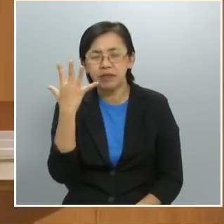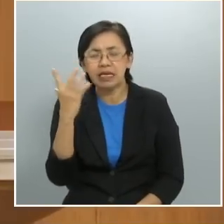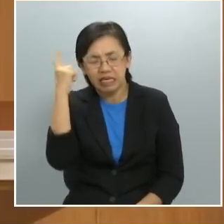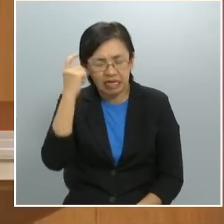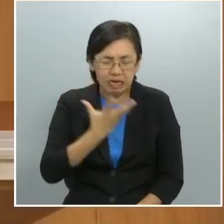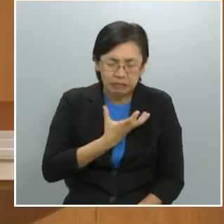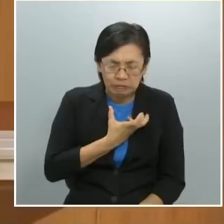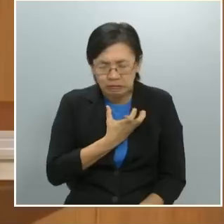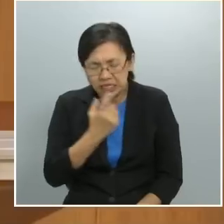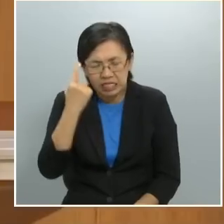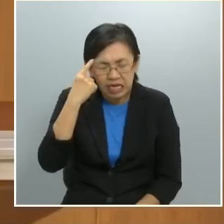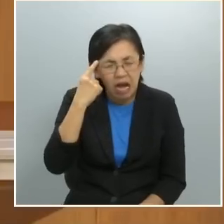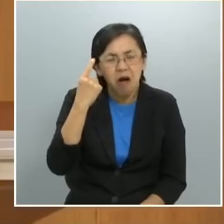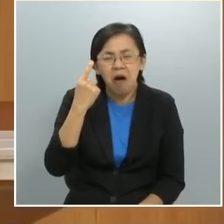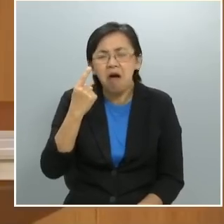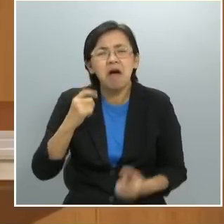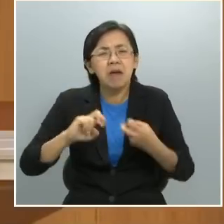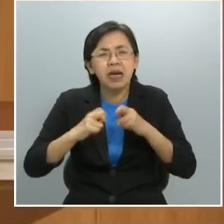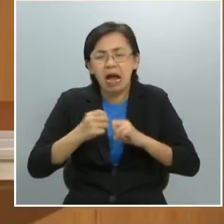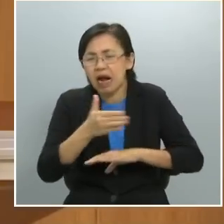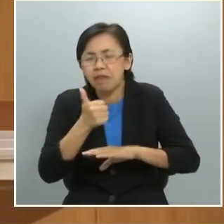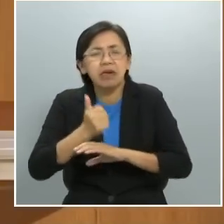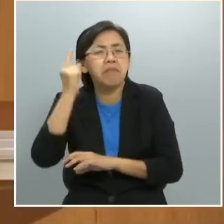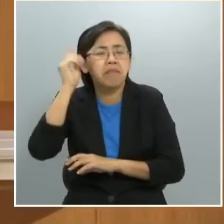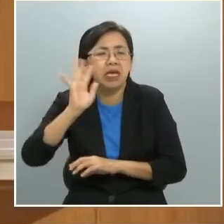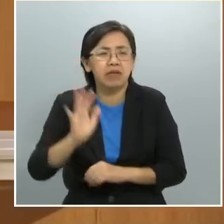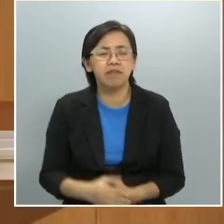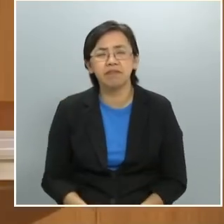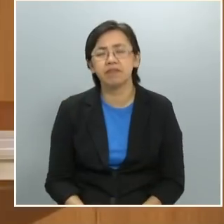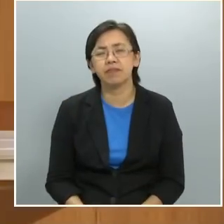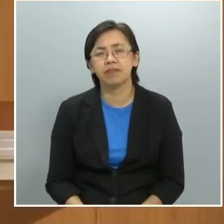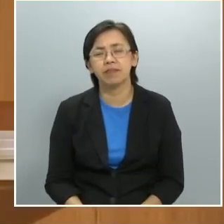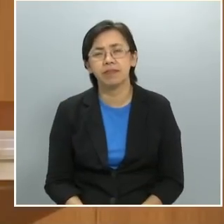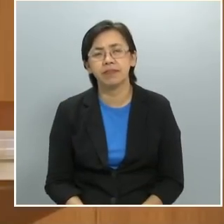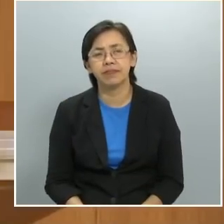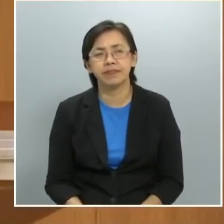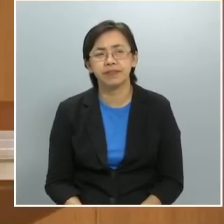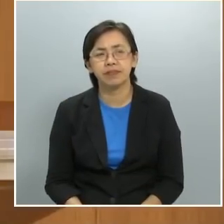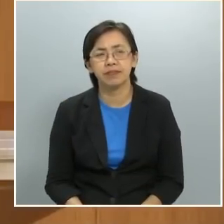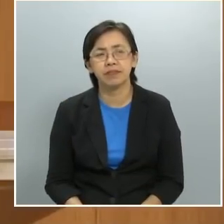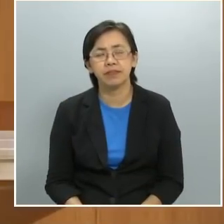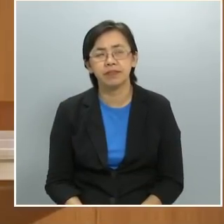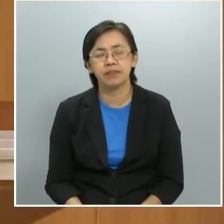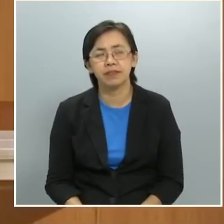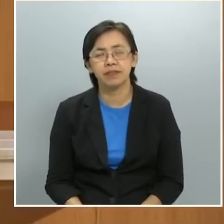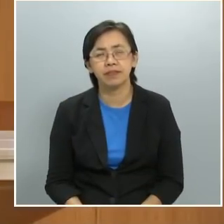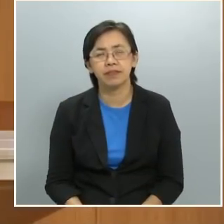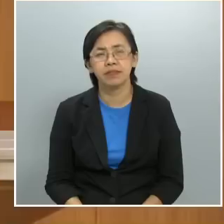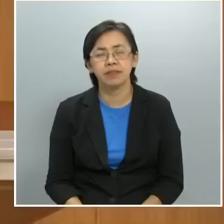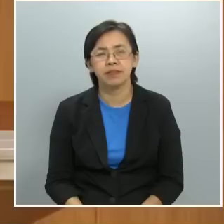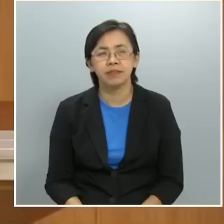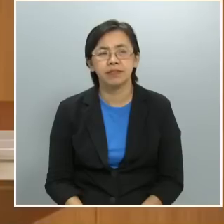มการเมืองแต่อย่างใดนะครับ วิธีการการเป็นข่าวที่พักเข้าไปเคยกับทางคุณผู้ใหญ่เรื่องนี้ครับเข้าไป